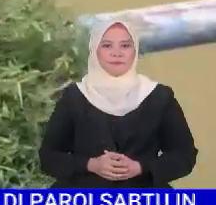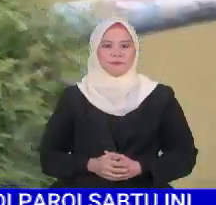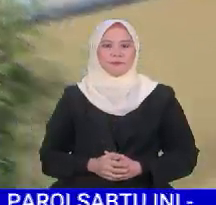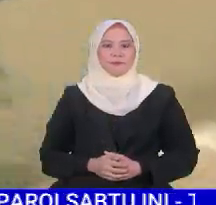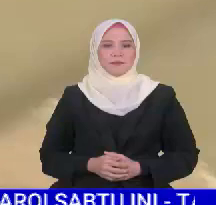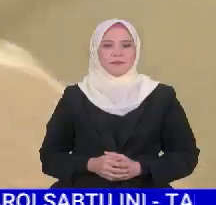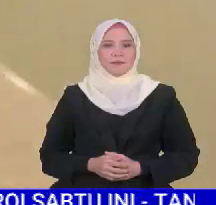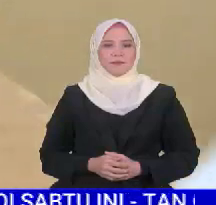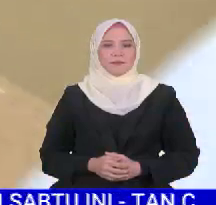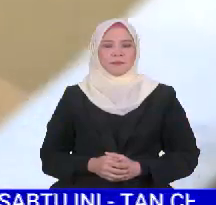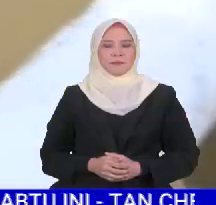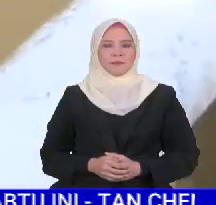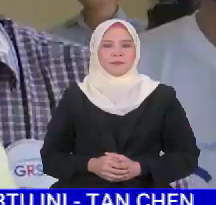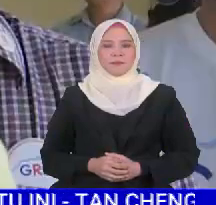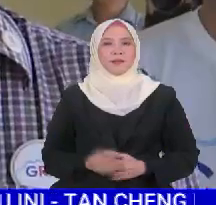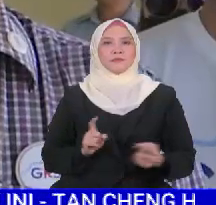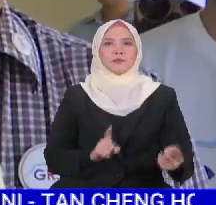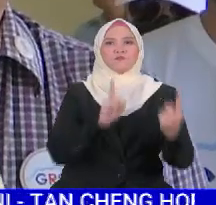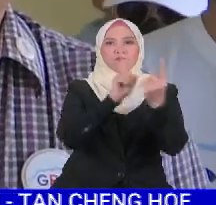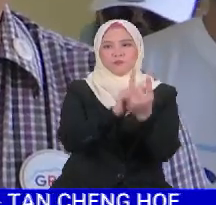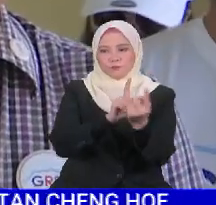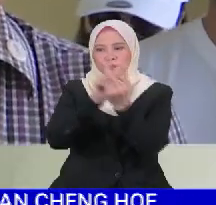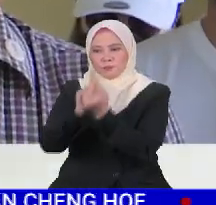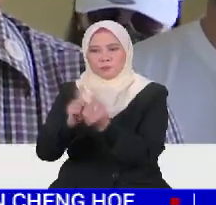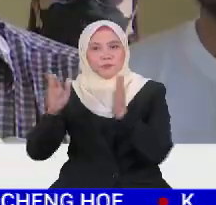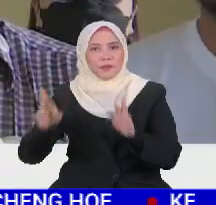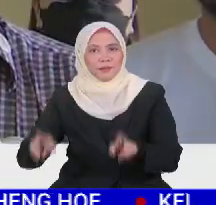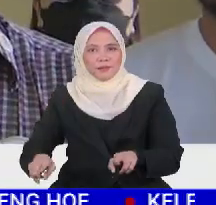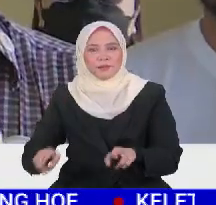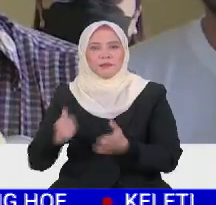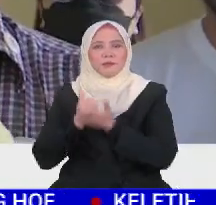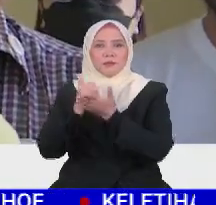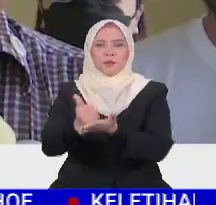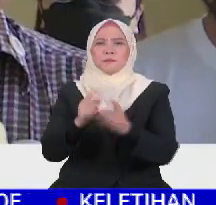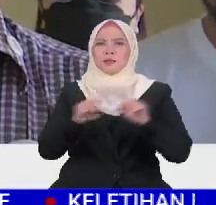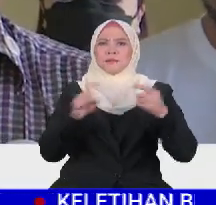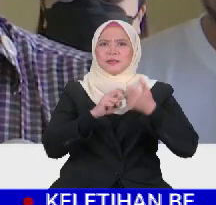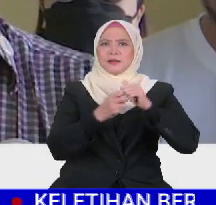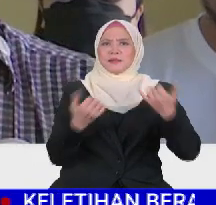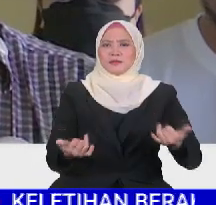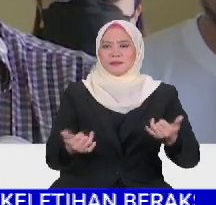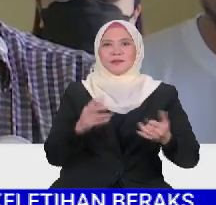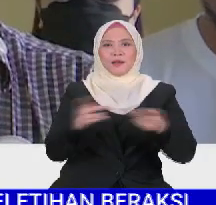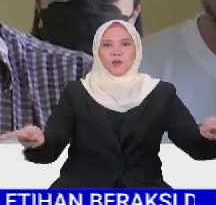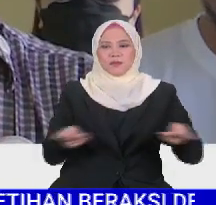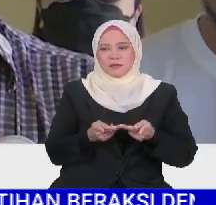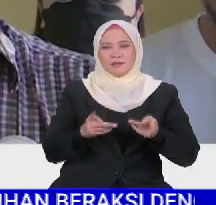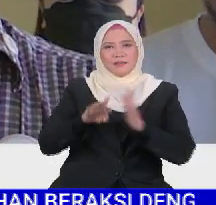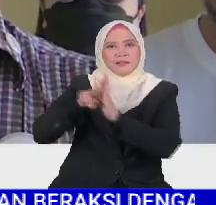gimana kami juga telah turun Padang dan memberi bantuan tapi masalah sini Sebab Dia rendah